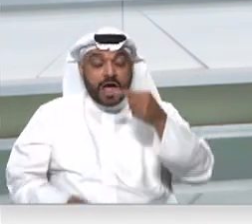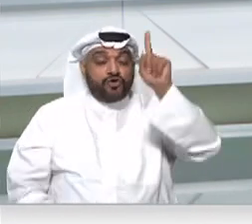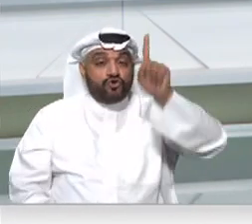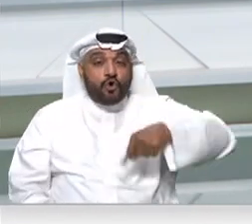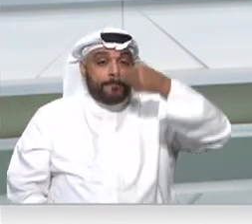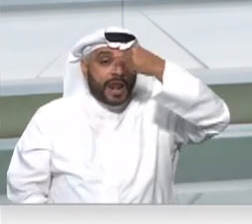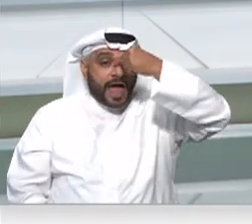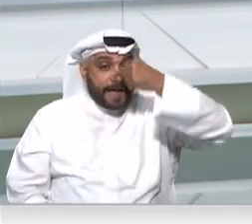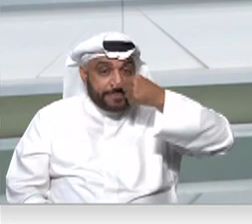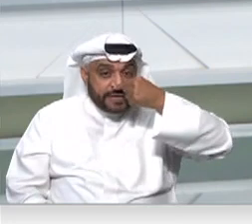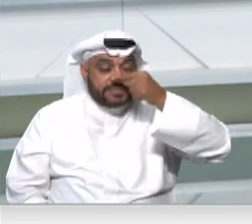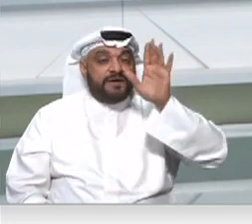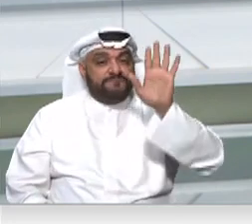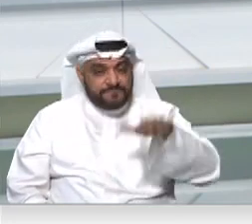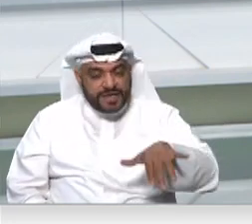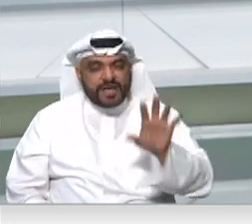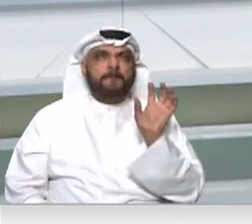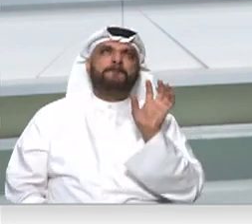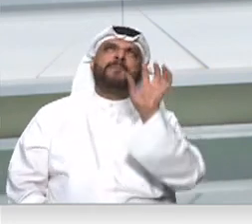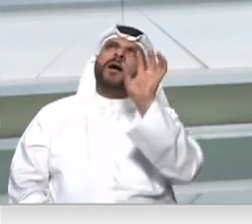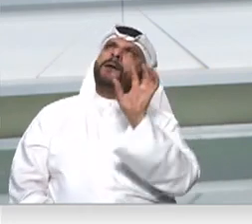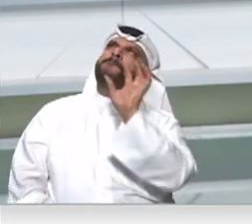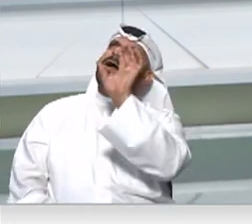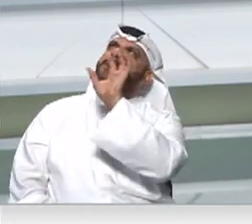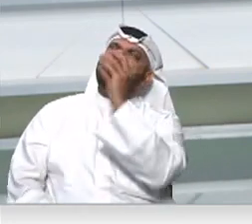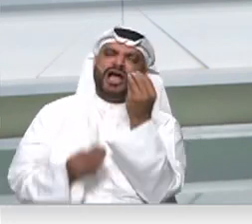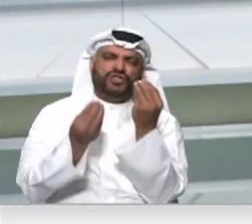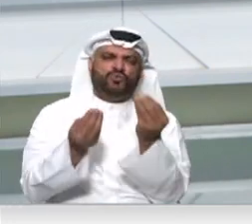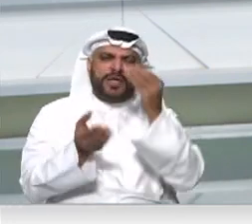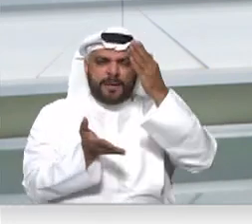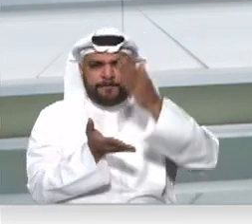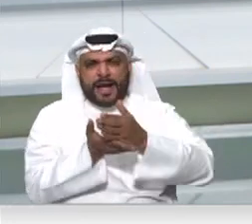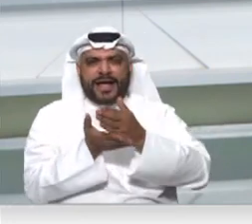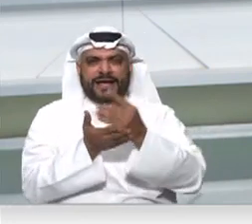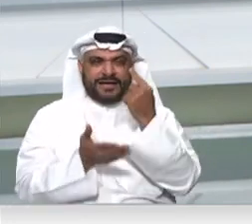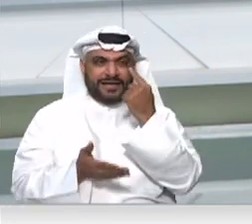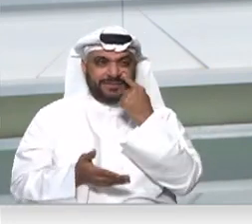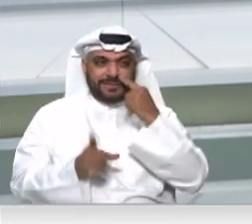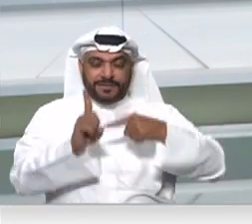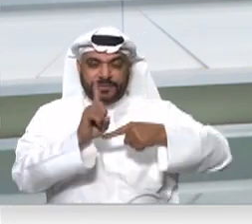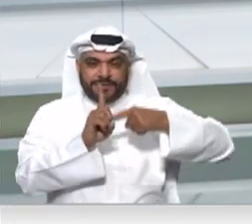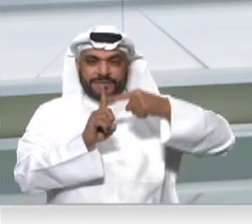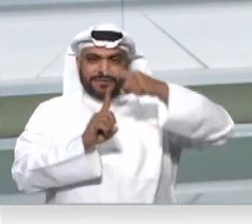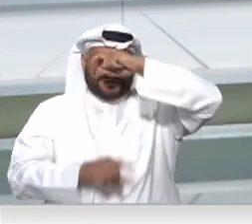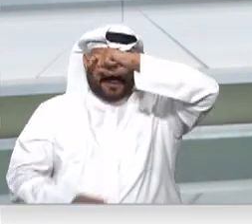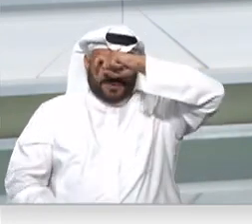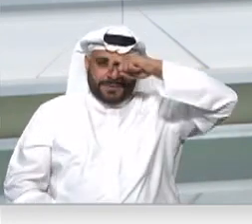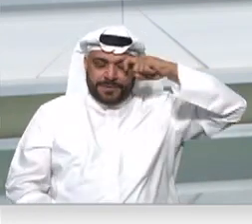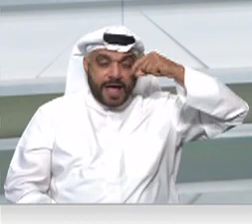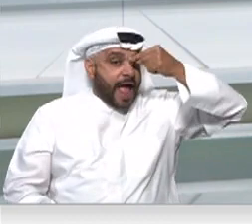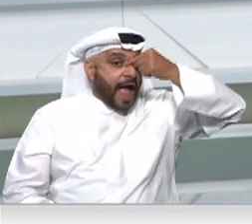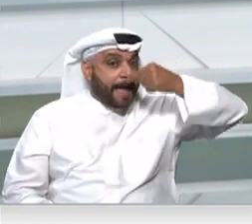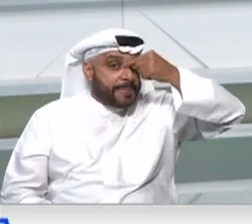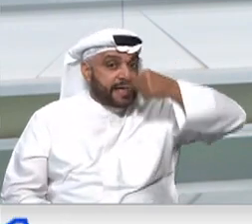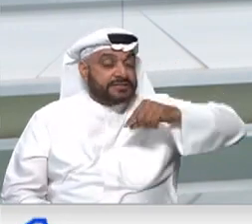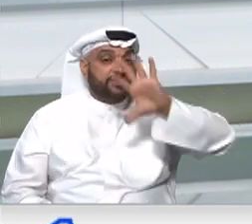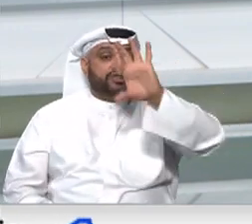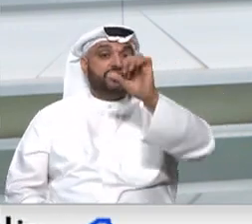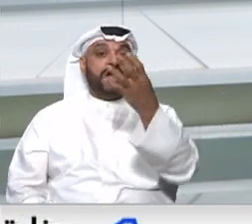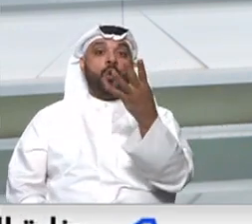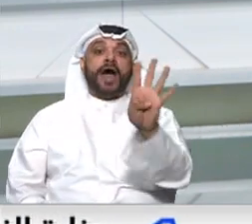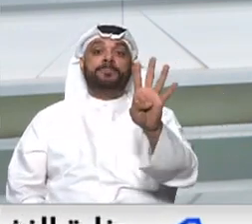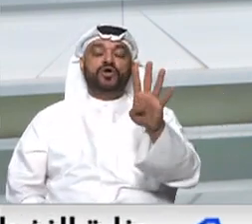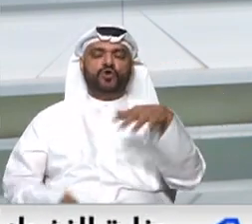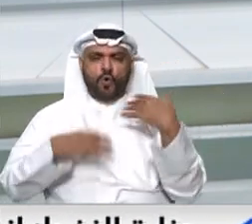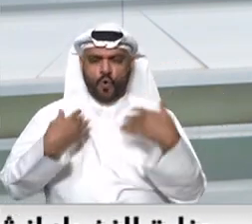مع عبور لبعض السحب العاليه على بعض المناطق في يوم الخميس 49 العظمى والصخره خمسه وثلاثين والاحساس في درجه الحراره قد يكون